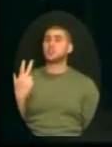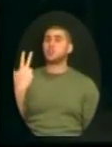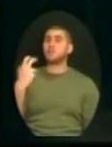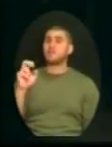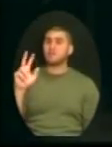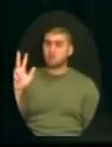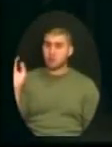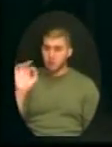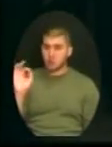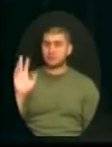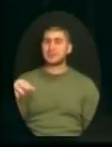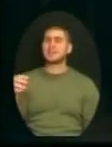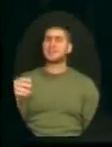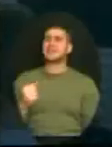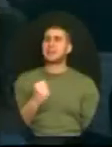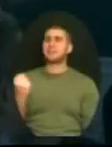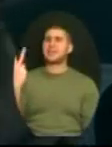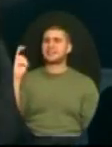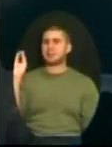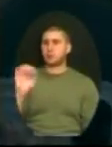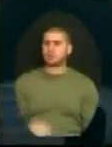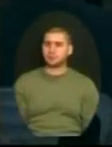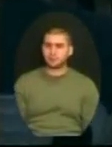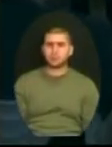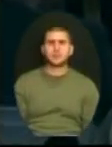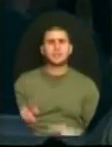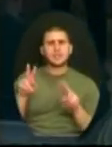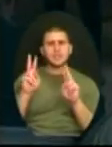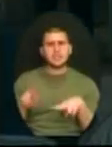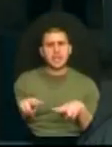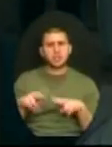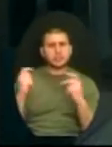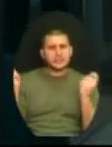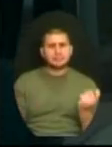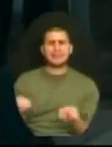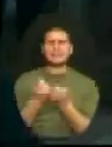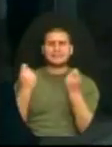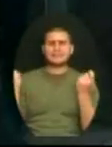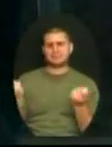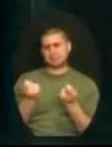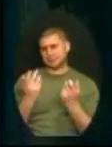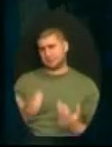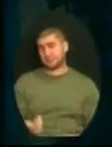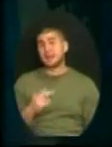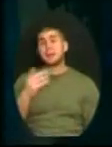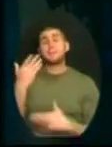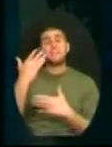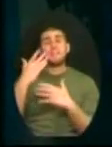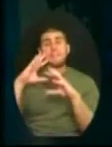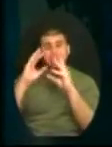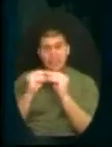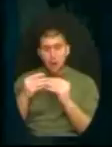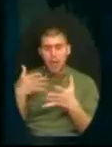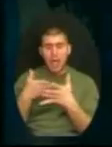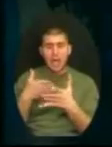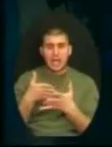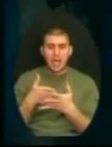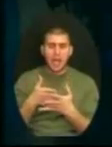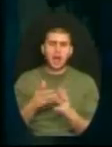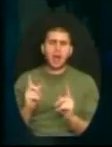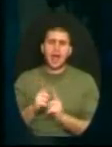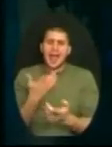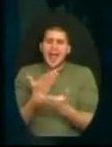63%, ימין 20%. זה הבלוף הכי גדול, תראה, תקשיב, יש פה ספין על ספין על ספין. הרי בסך הכל החקירה הזאת מתנהלת על